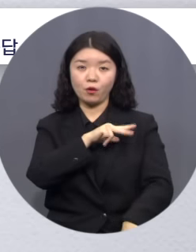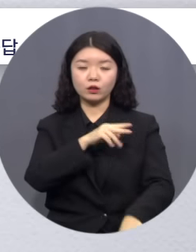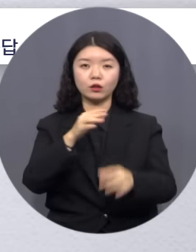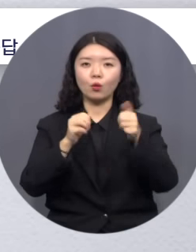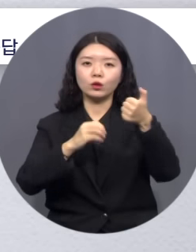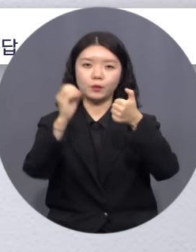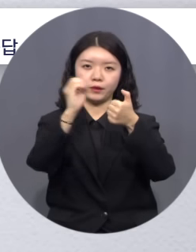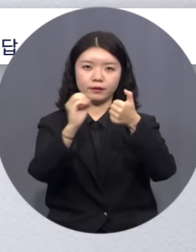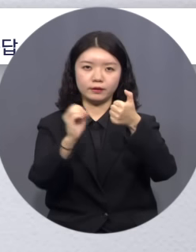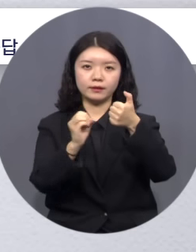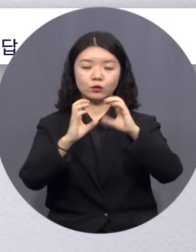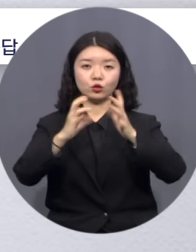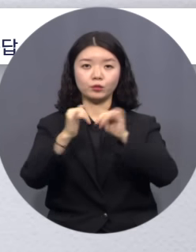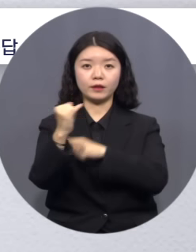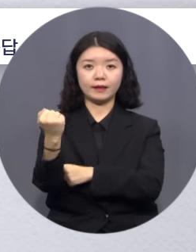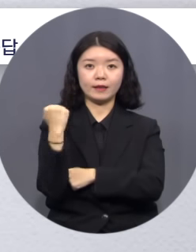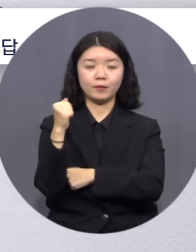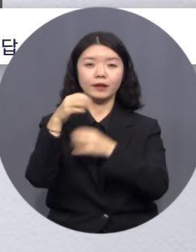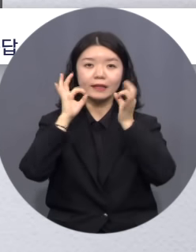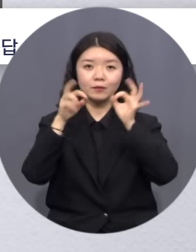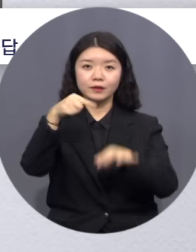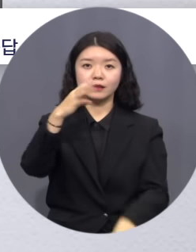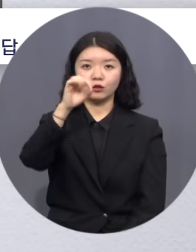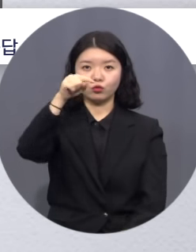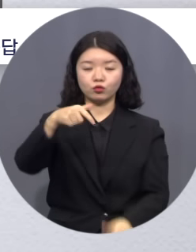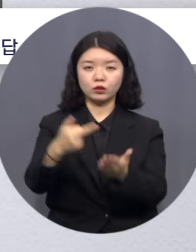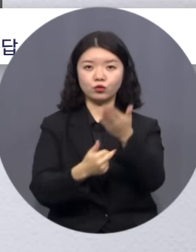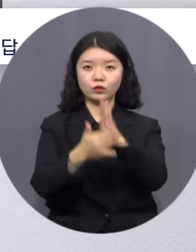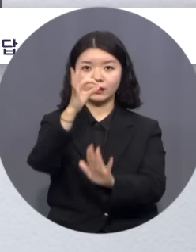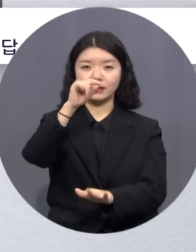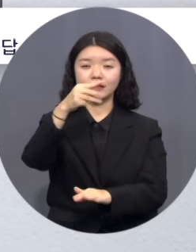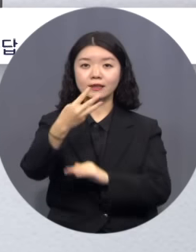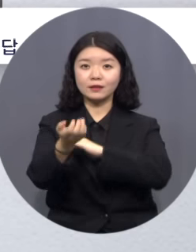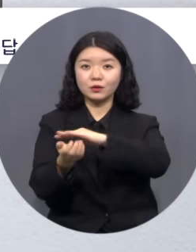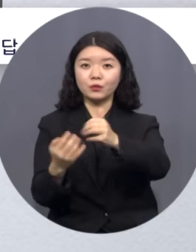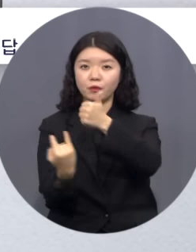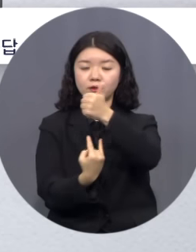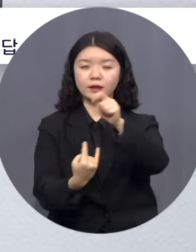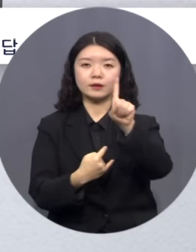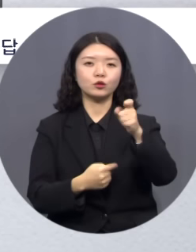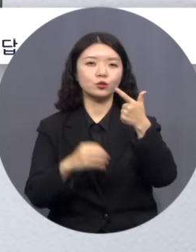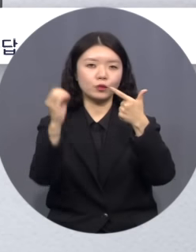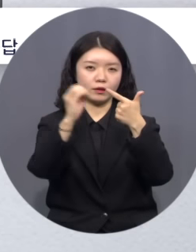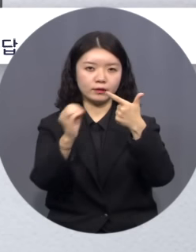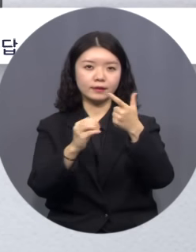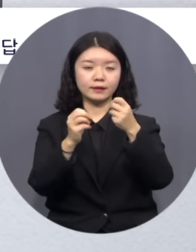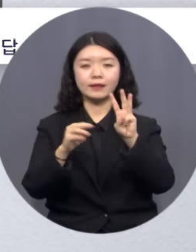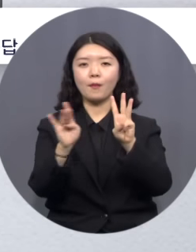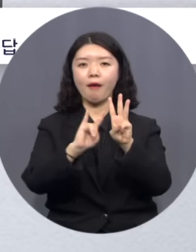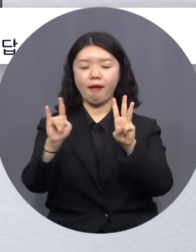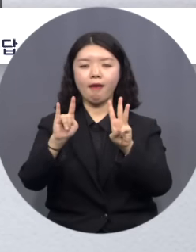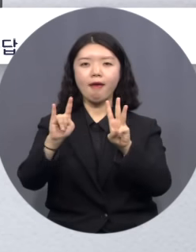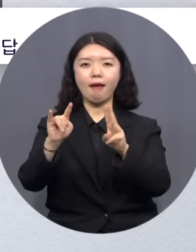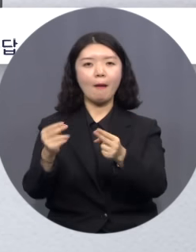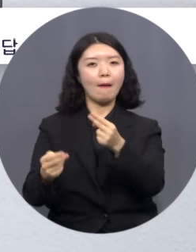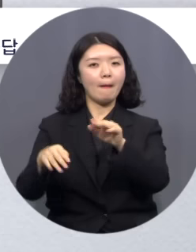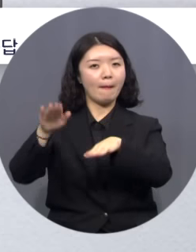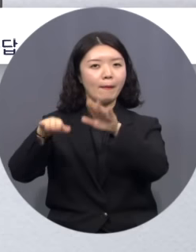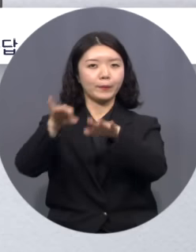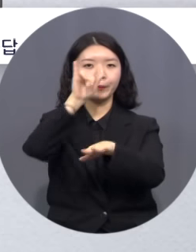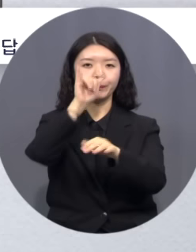50% 국민의 임 김승욱 전 제주시을 당협위원장이 16% 세배 이상 차이를